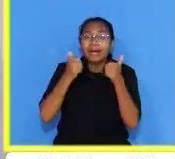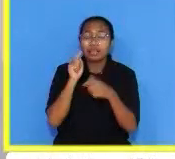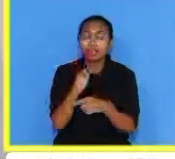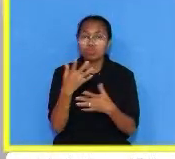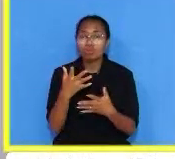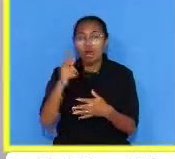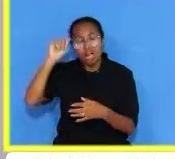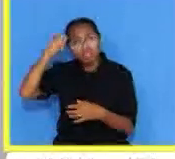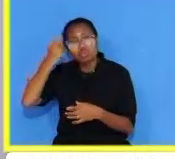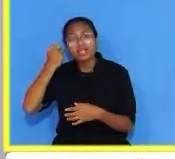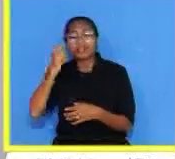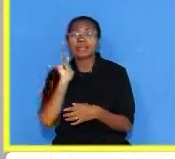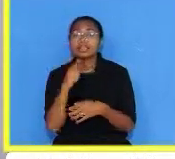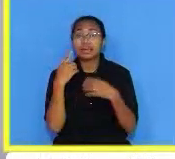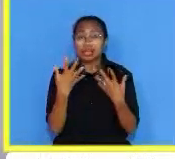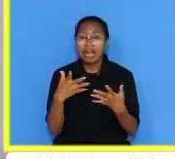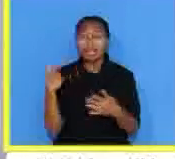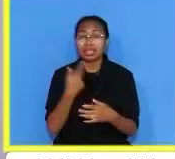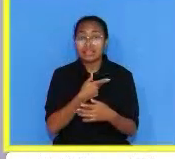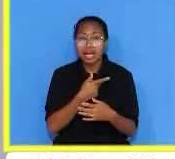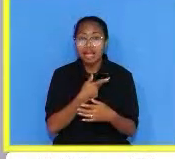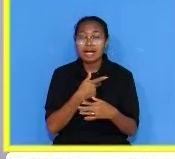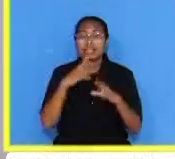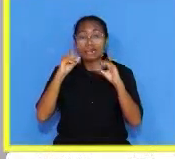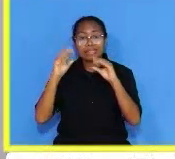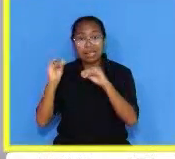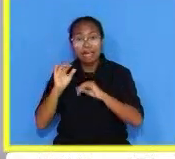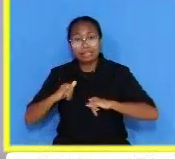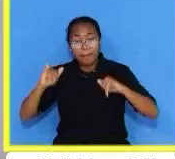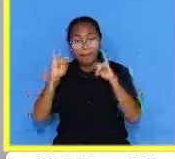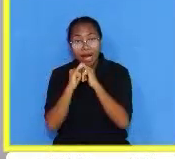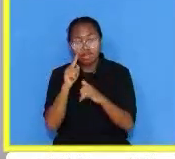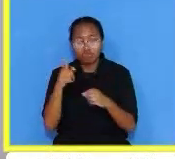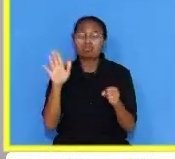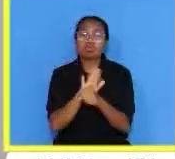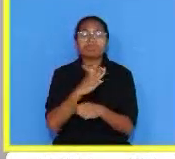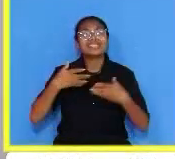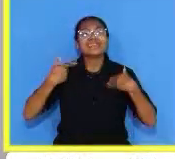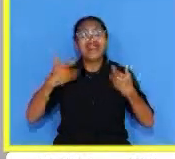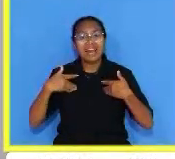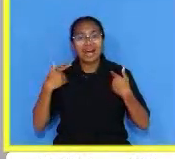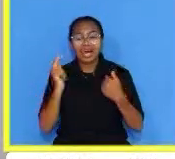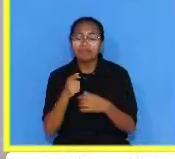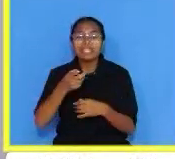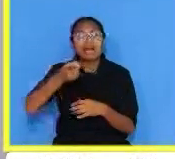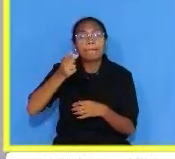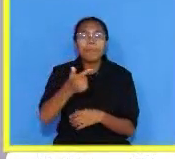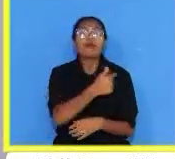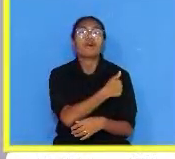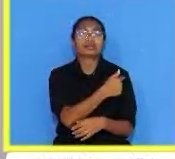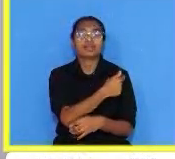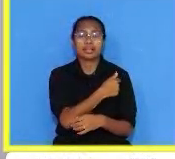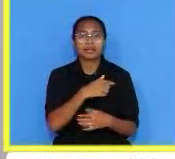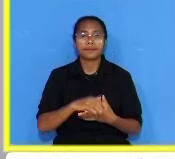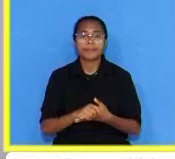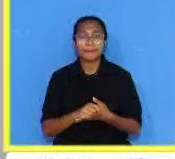agak kesulitan, sehingga ketika kita berkolaborasi itu mereka cukup senang karena bisa dipermudah untuk mendapatkan